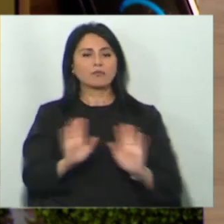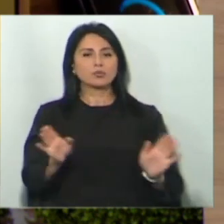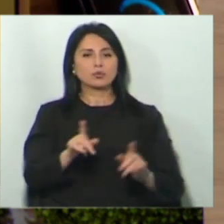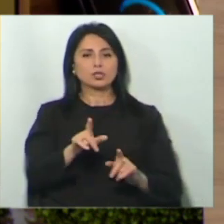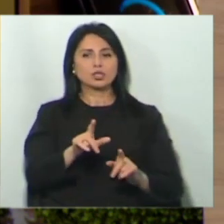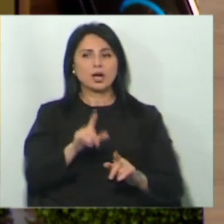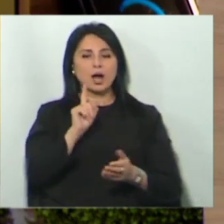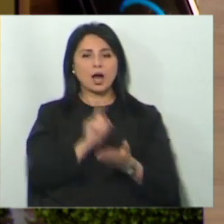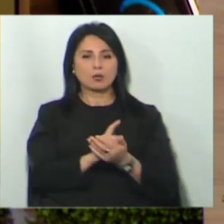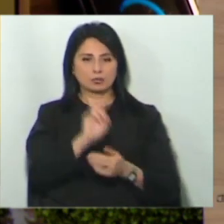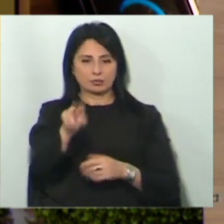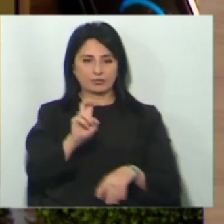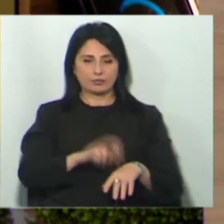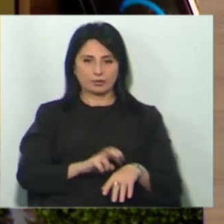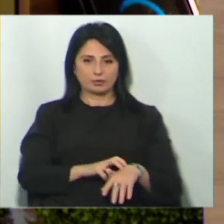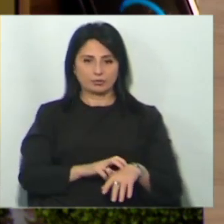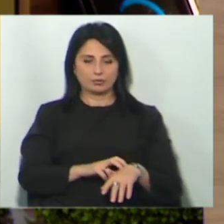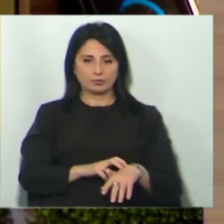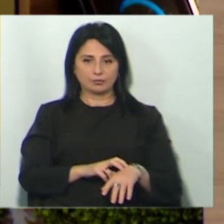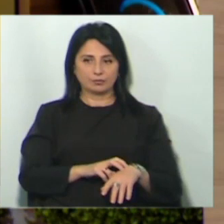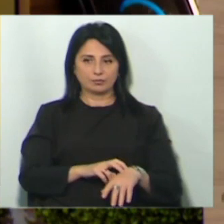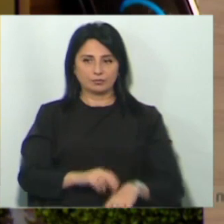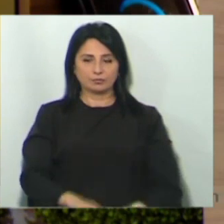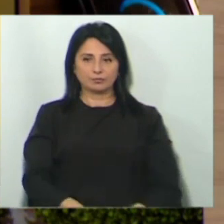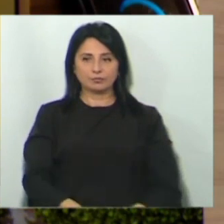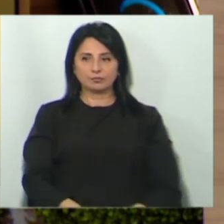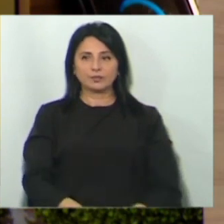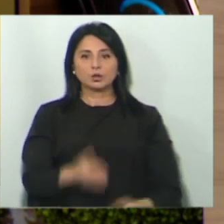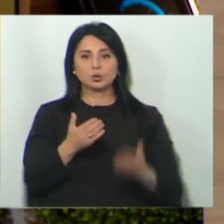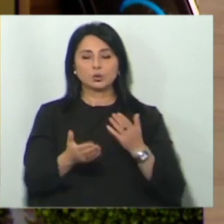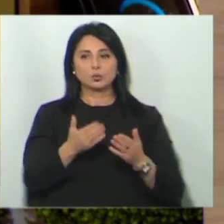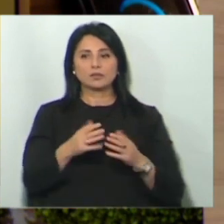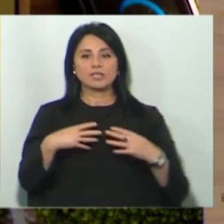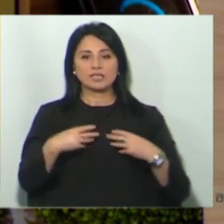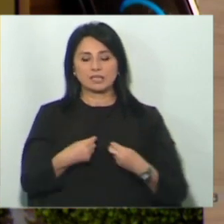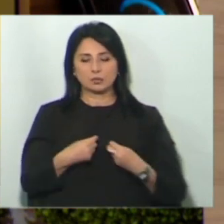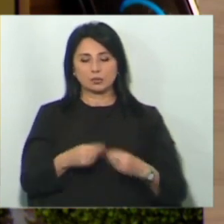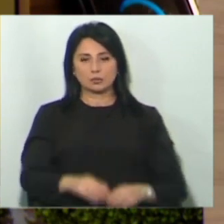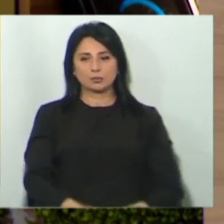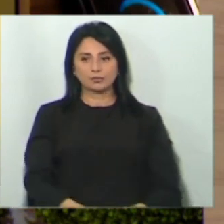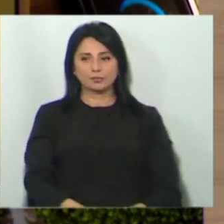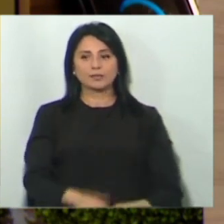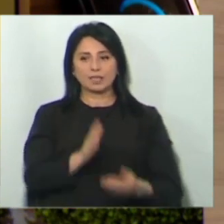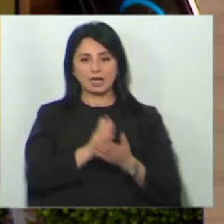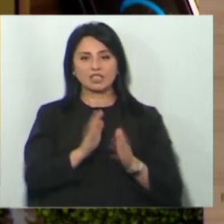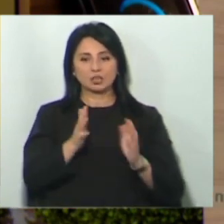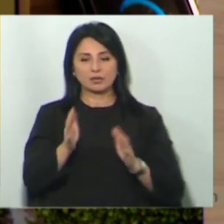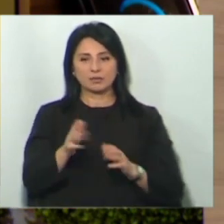რომ აუცილებელია ვიზიტი ექიმთან. თუმცა საუწუხაროდ არის ისეთ